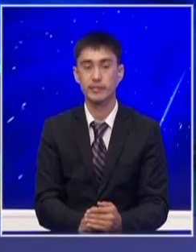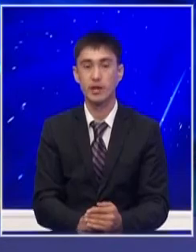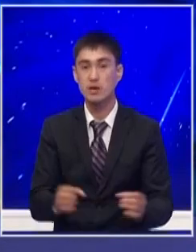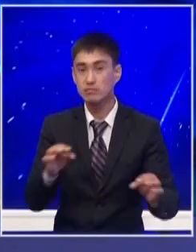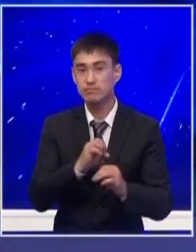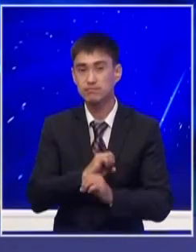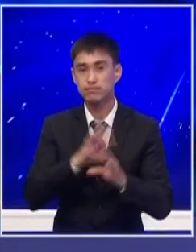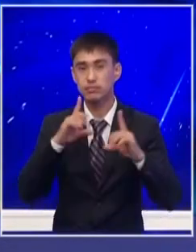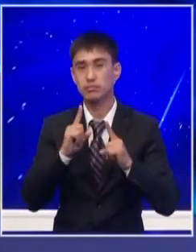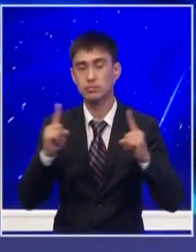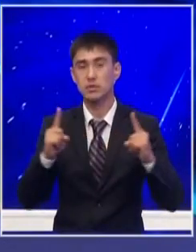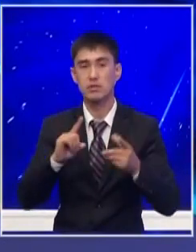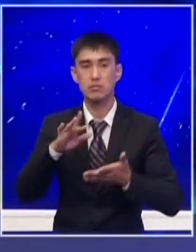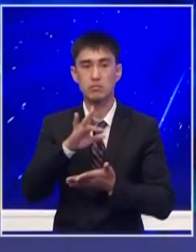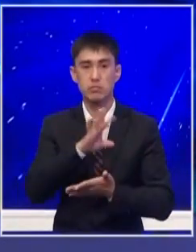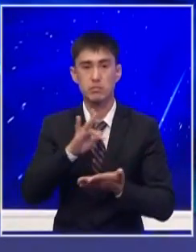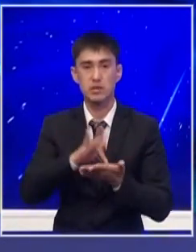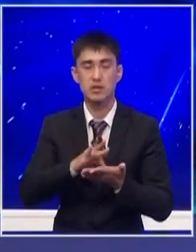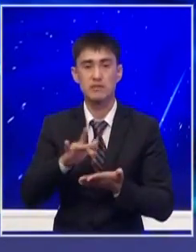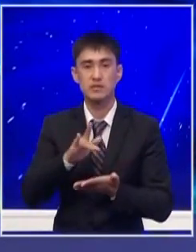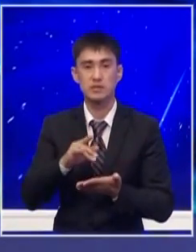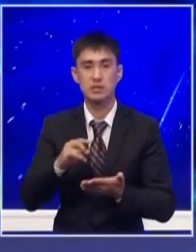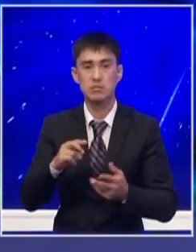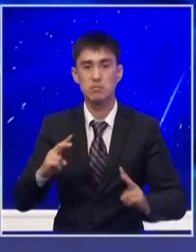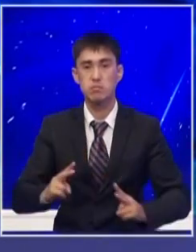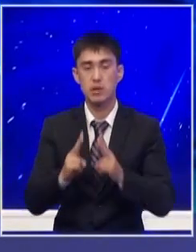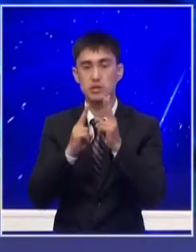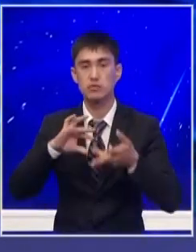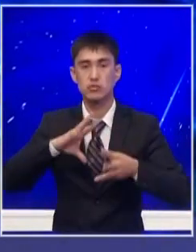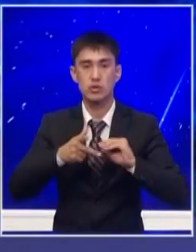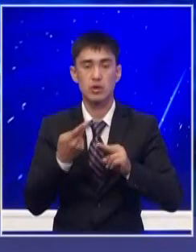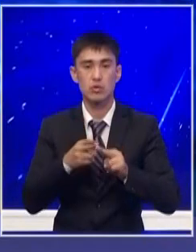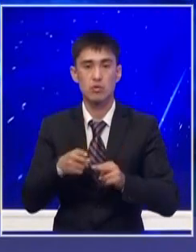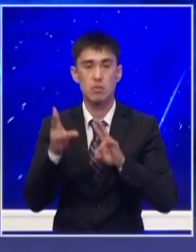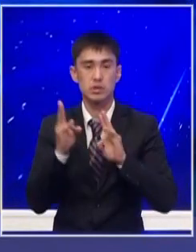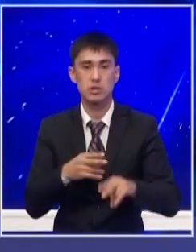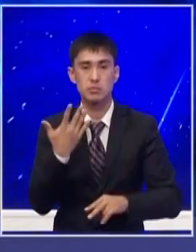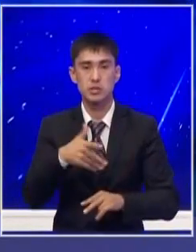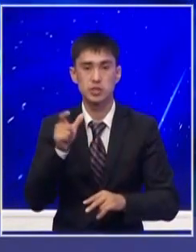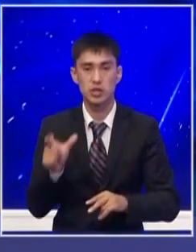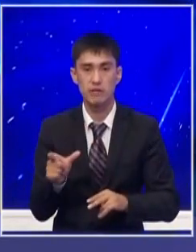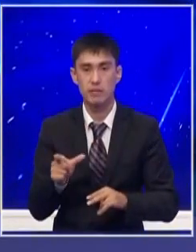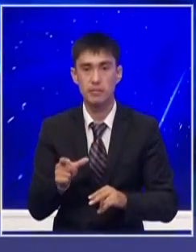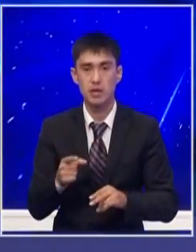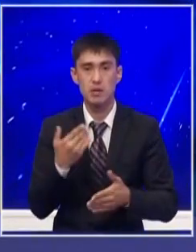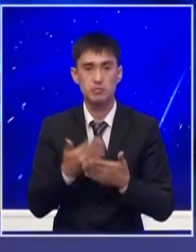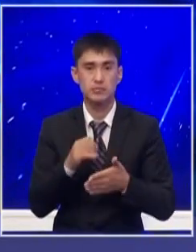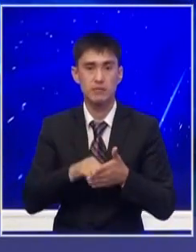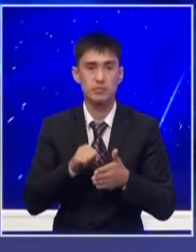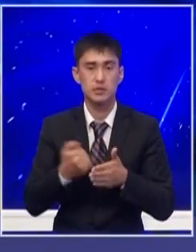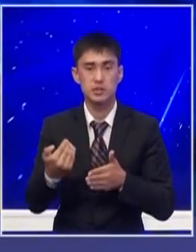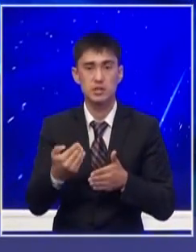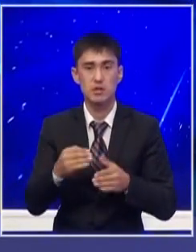Сокрушительный взрыв произошел в центре Парижа, в результате которого пострадали 50 человек. Предполагаемая версия – взрыв